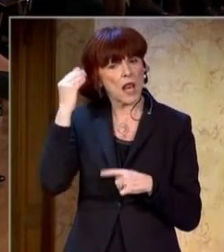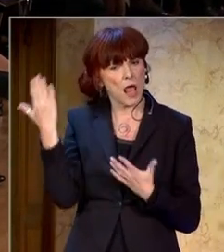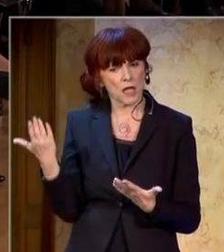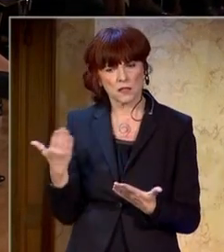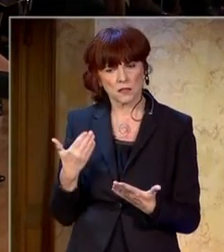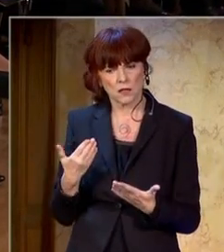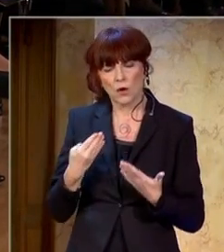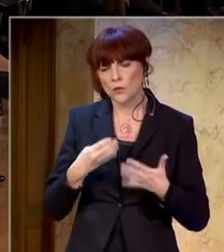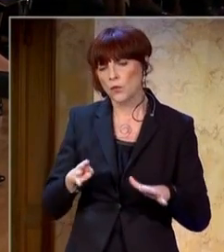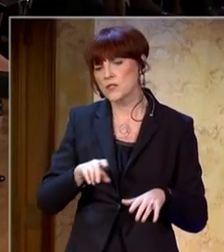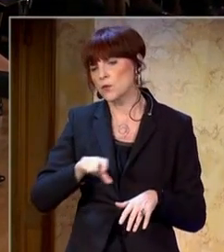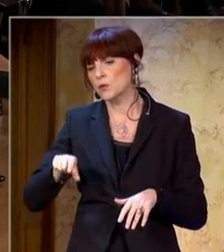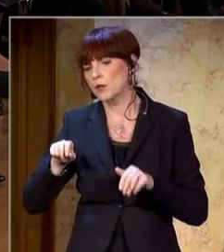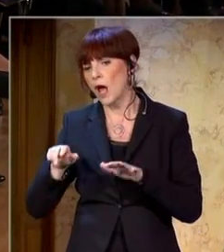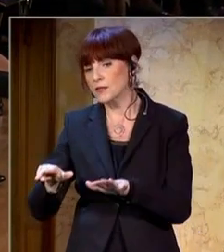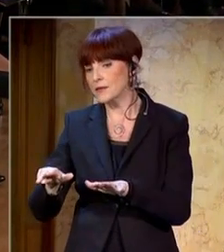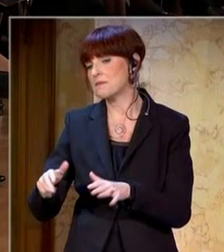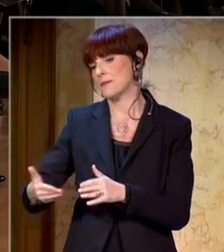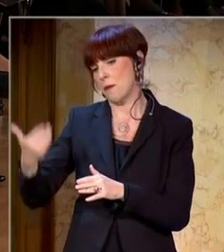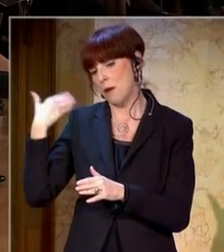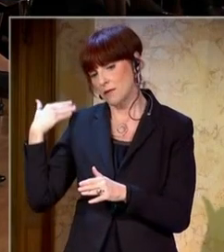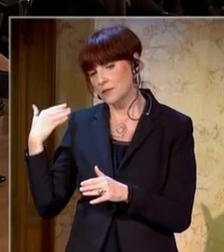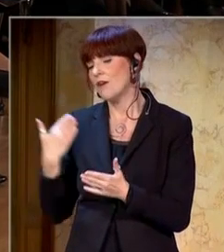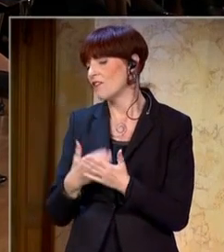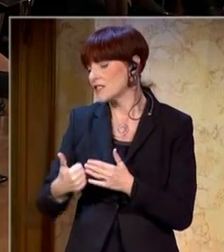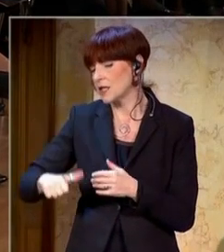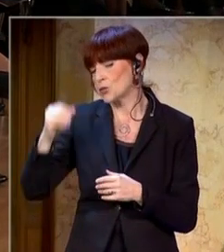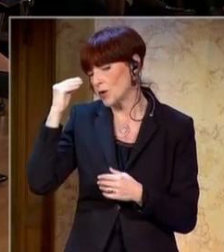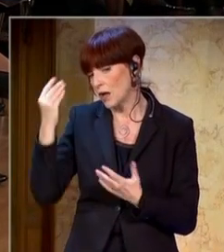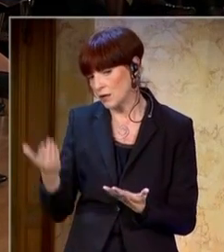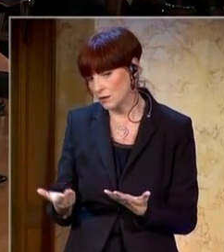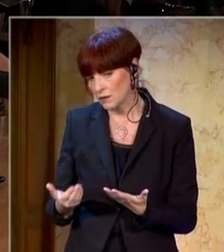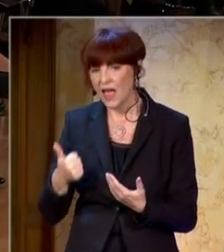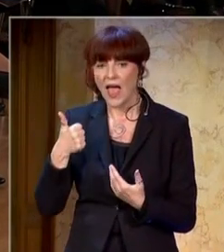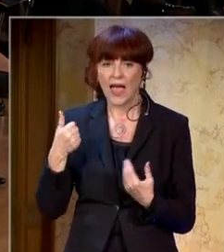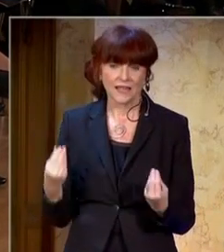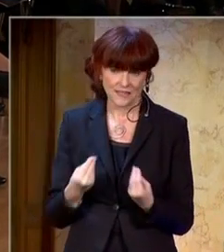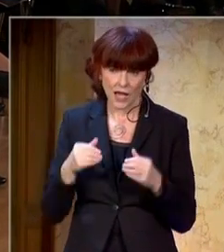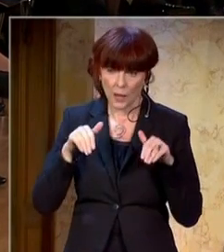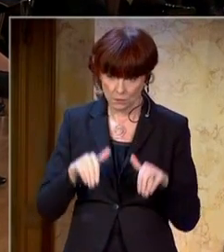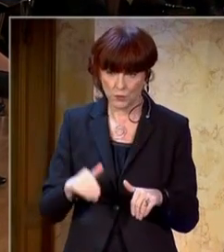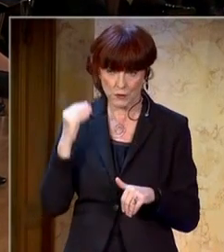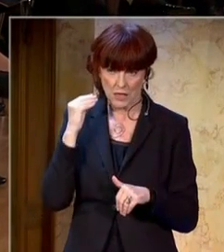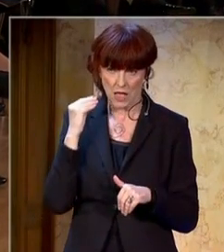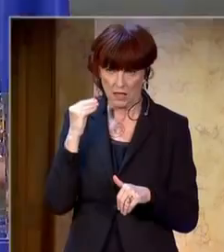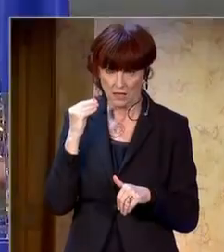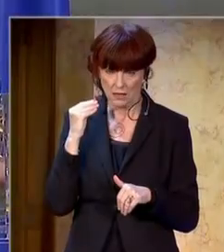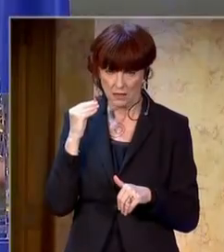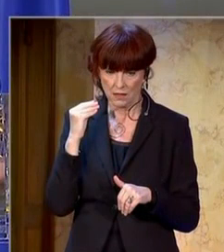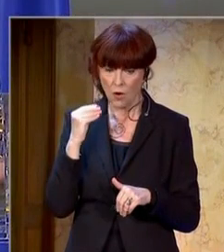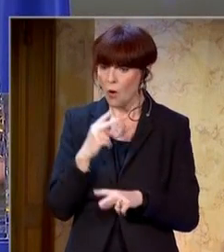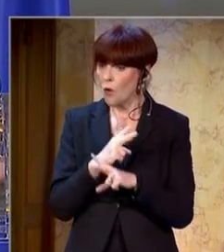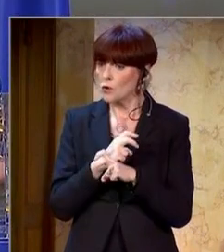Tagen 1918? Und ich glaube, etwas haben wir gelernt und müssen wir gelernt haben, nämlich, dass die österreichische